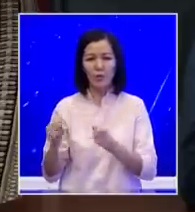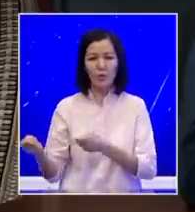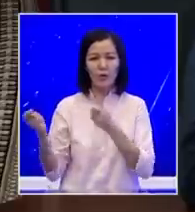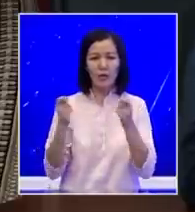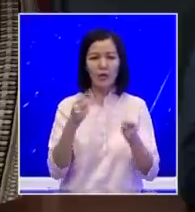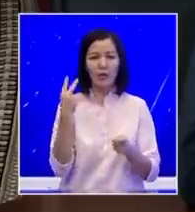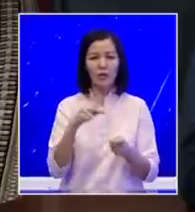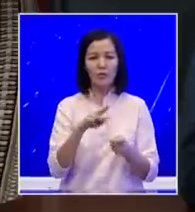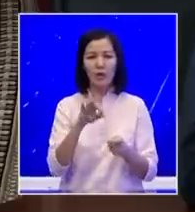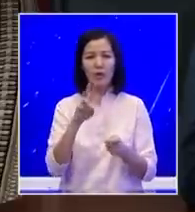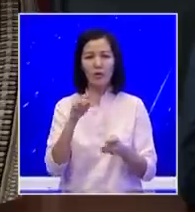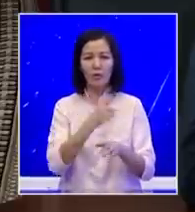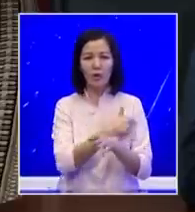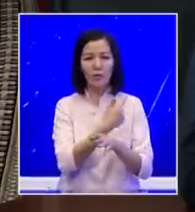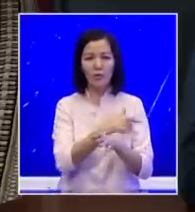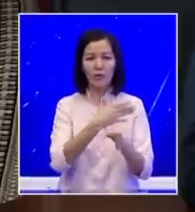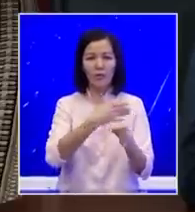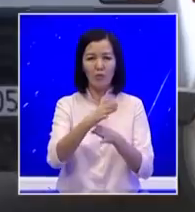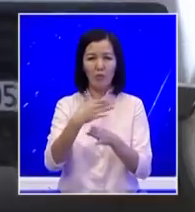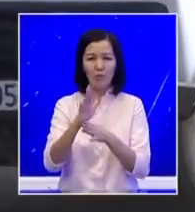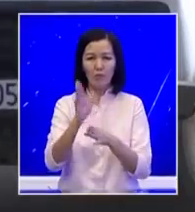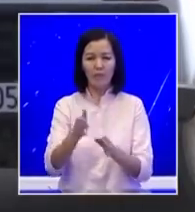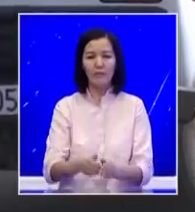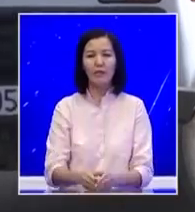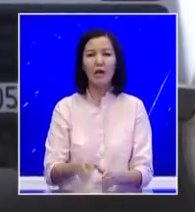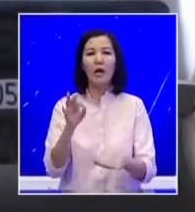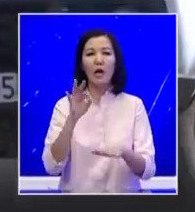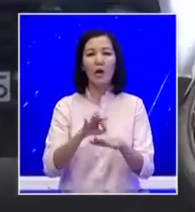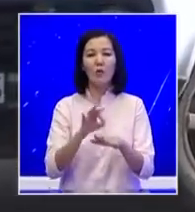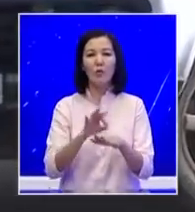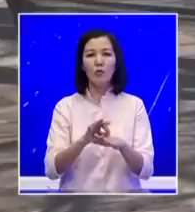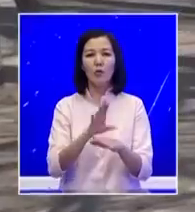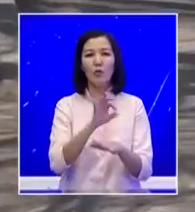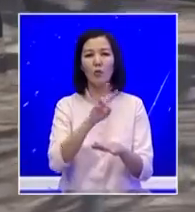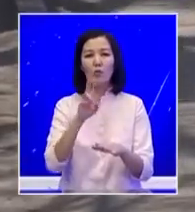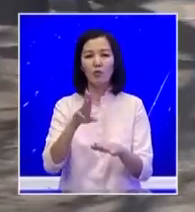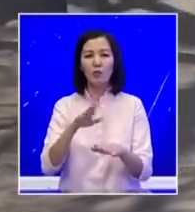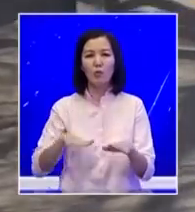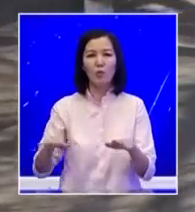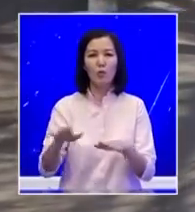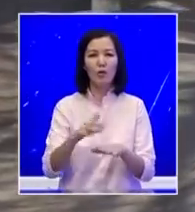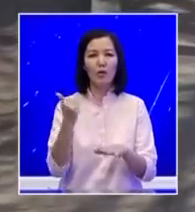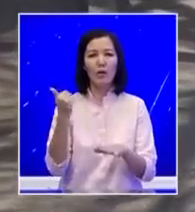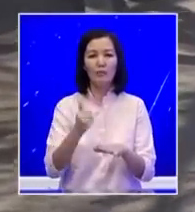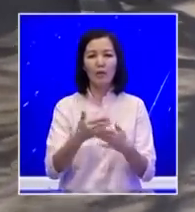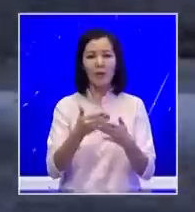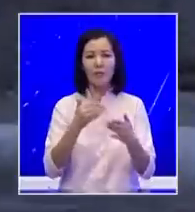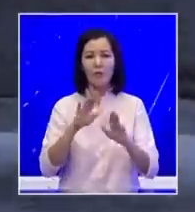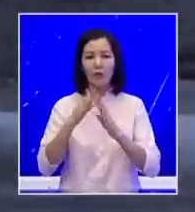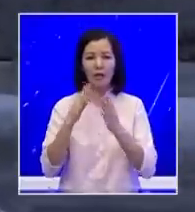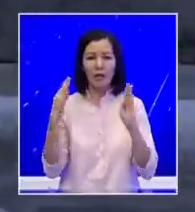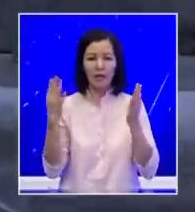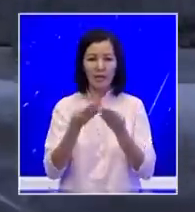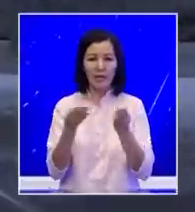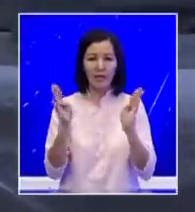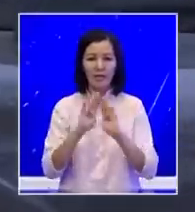спиртті ауруханаларға бөліп береміз. Індеттің негізгі ошағы оңтүстік өңір болып тұр. Апта бұрын карантинге жабылған